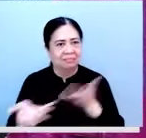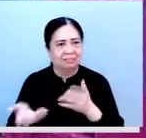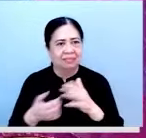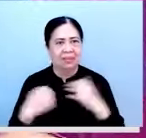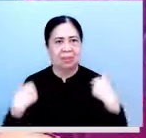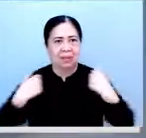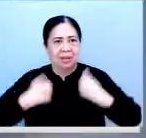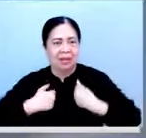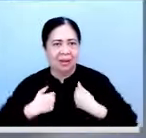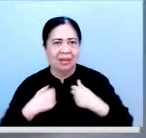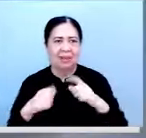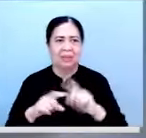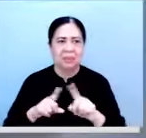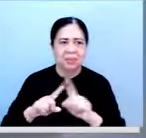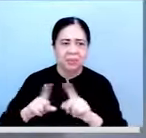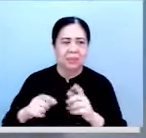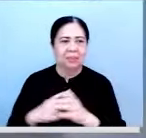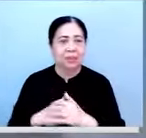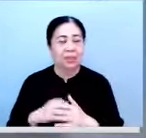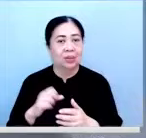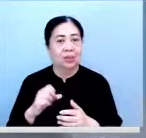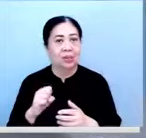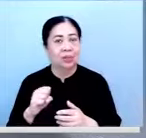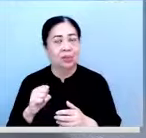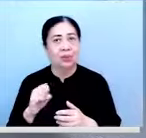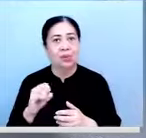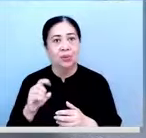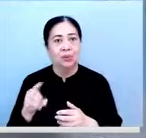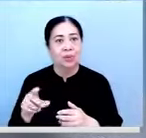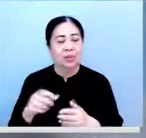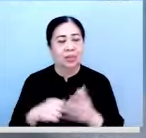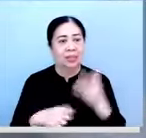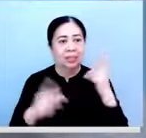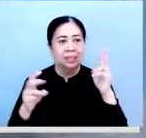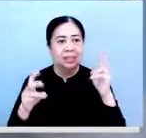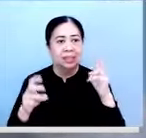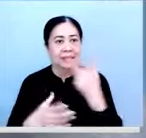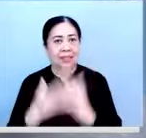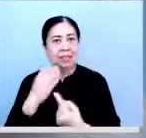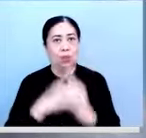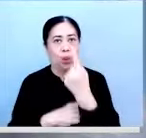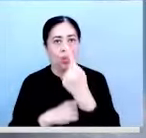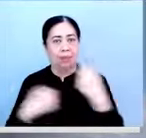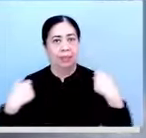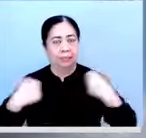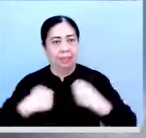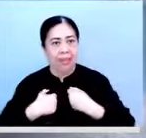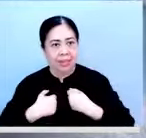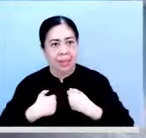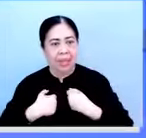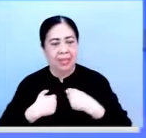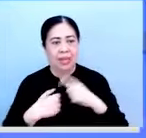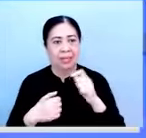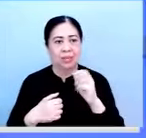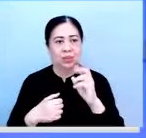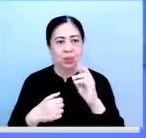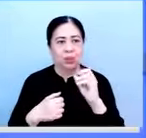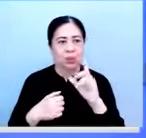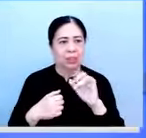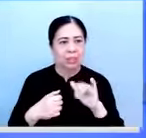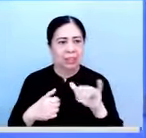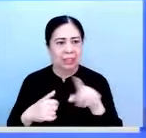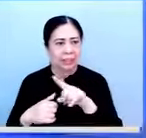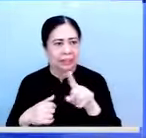Day Backpack, Billy? So actually yan, kasi tawag namin dyan is 3-in-1 backpack trolley. Okay. So, ito yung